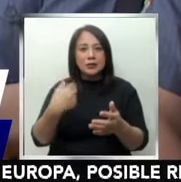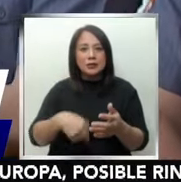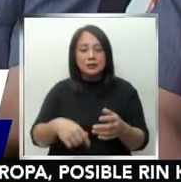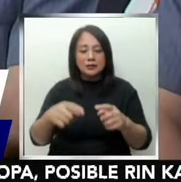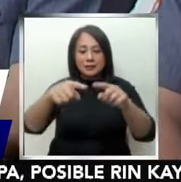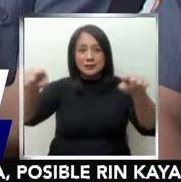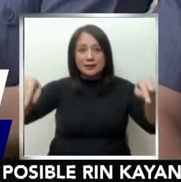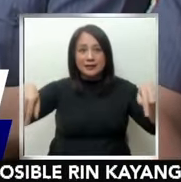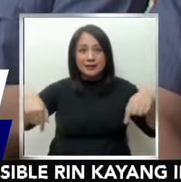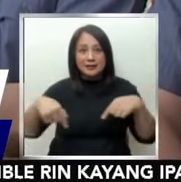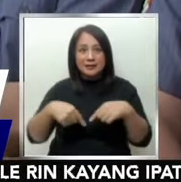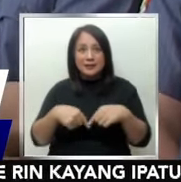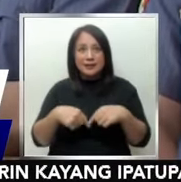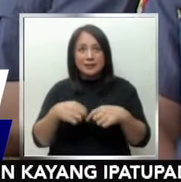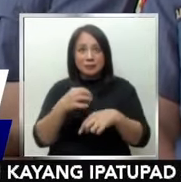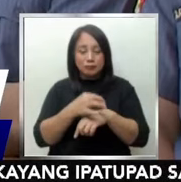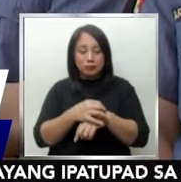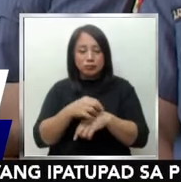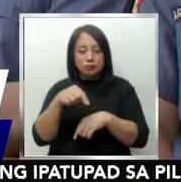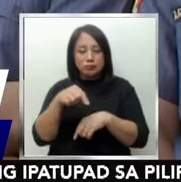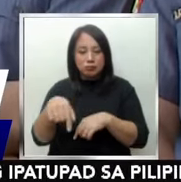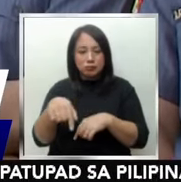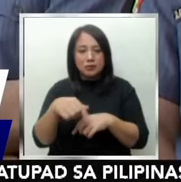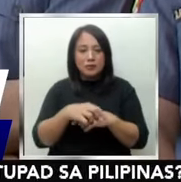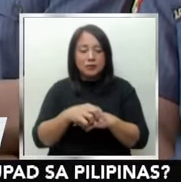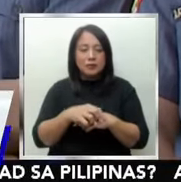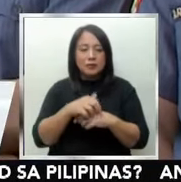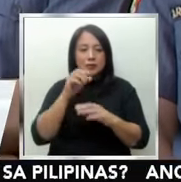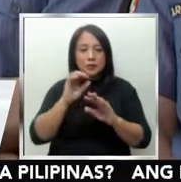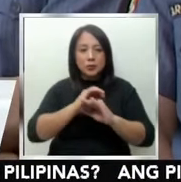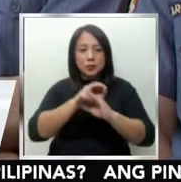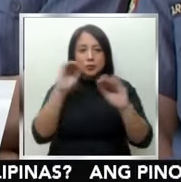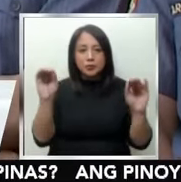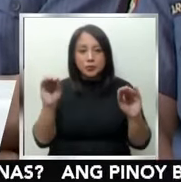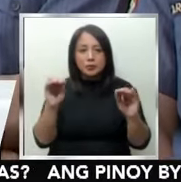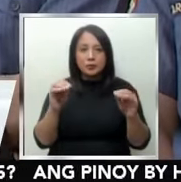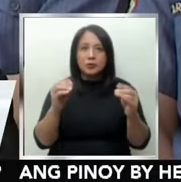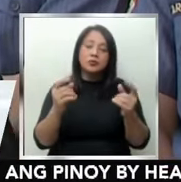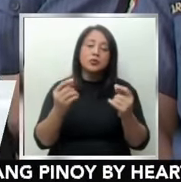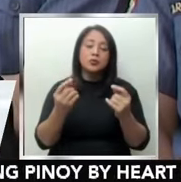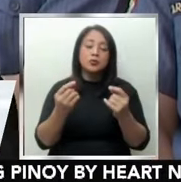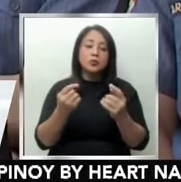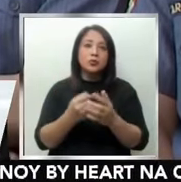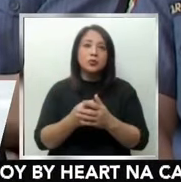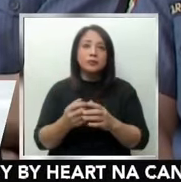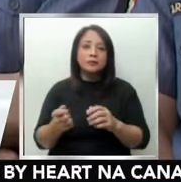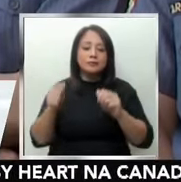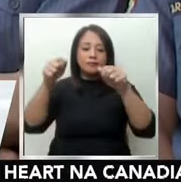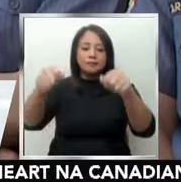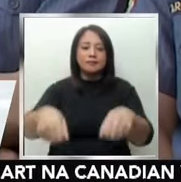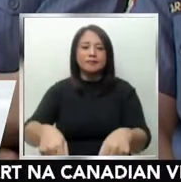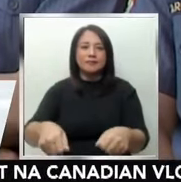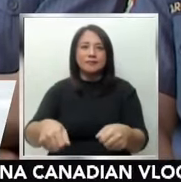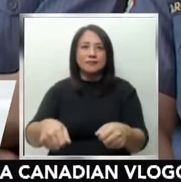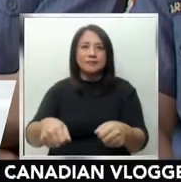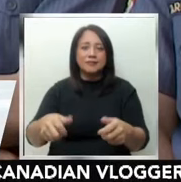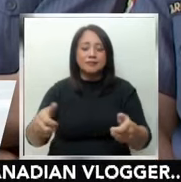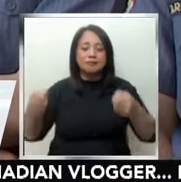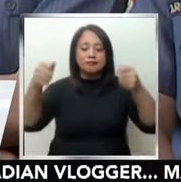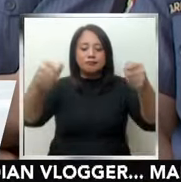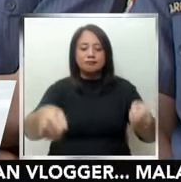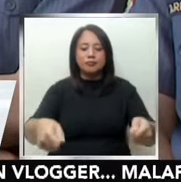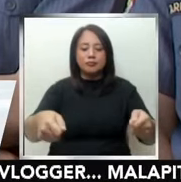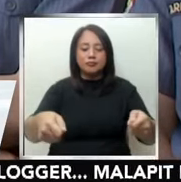relo ano para hindi mahalata ang ginawa nating ng sso natin parang tinakpan agad ng isang tray sa itaas